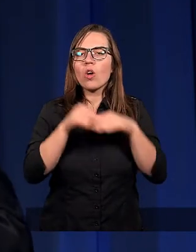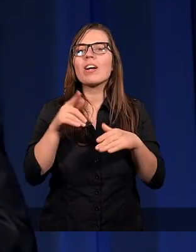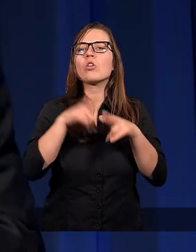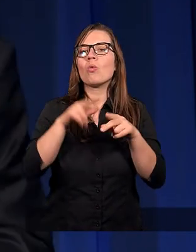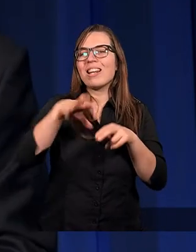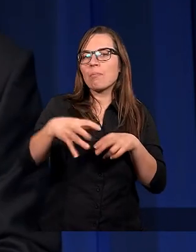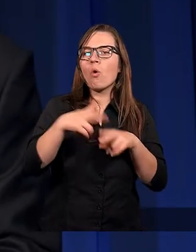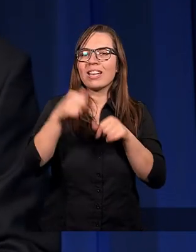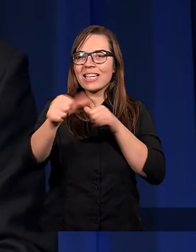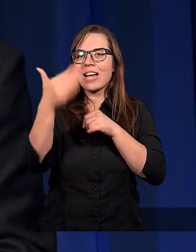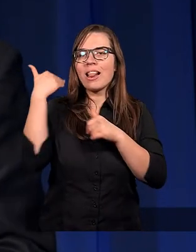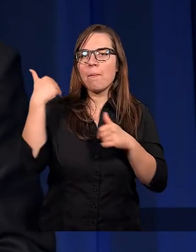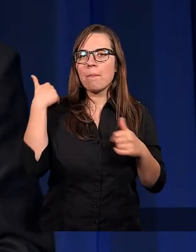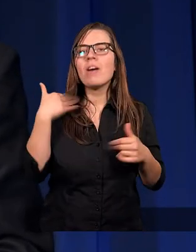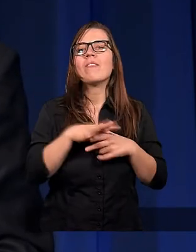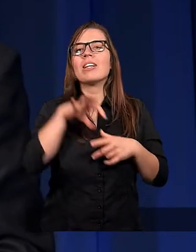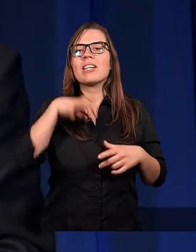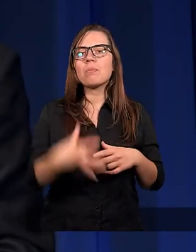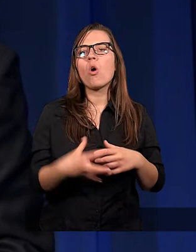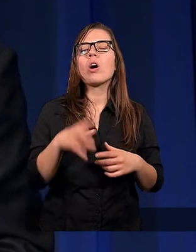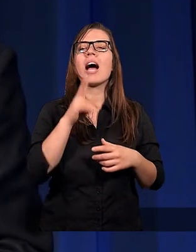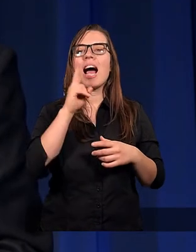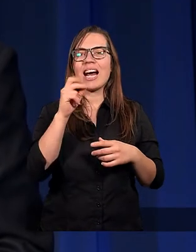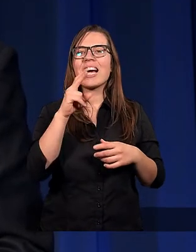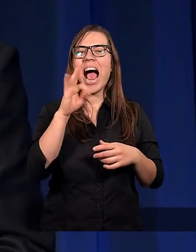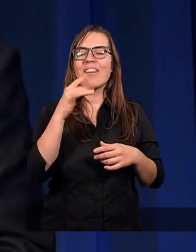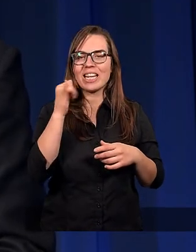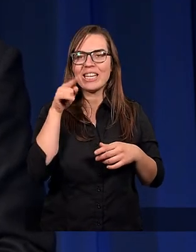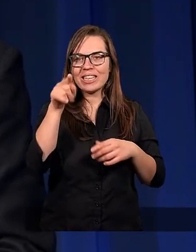tydzień temu. Byłem w zborze w Krasnej Wsi.